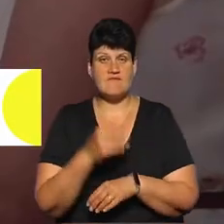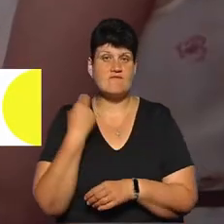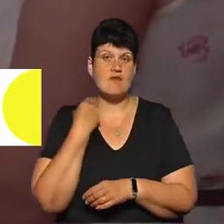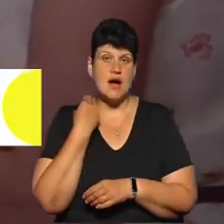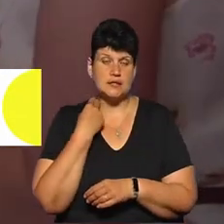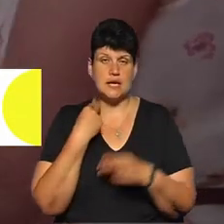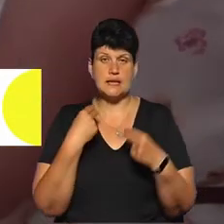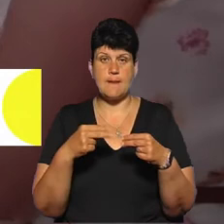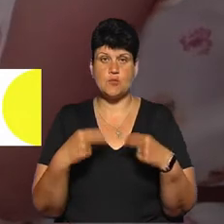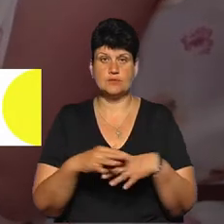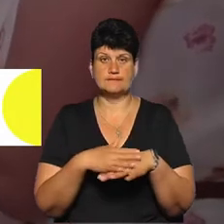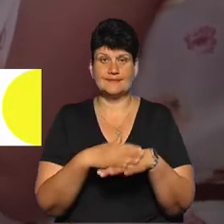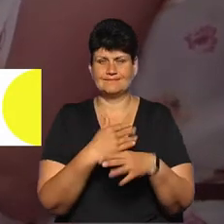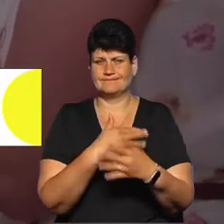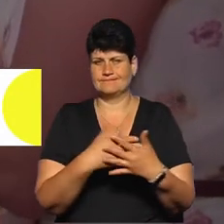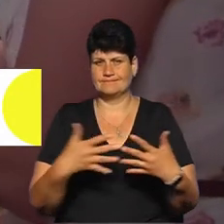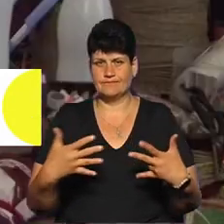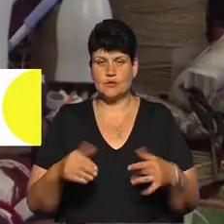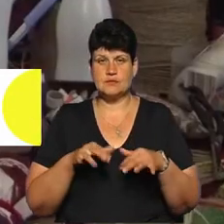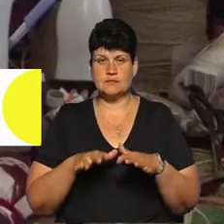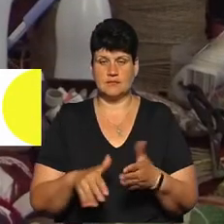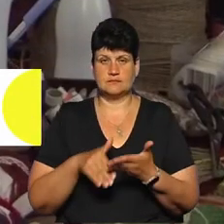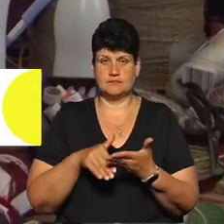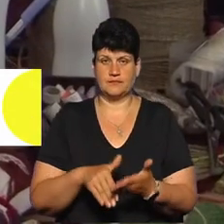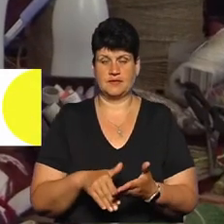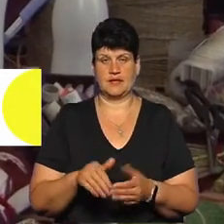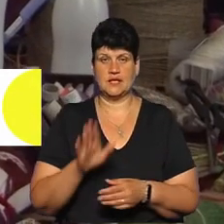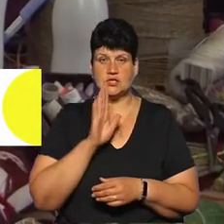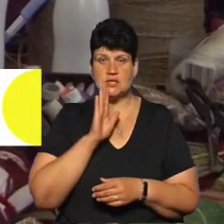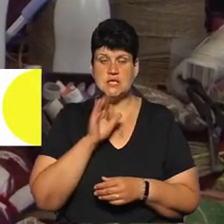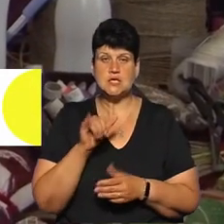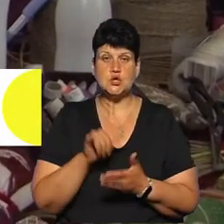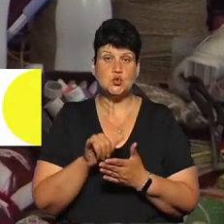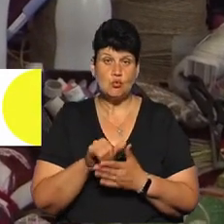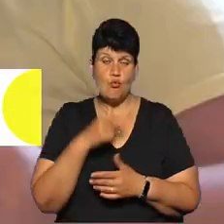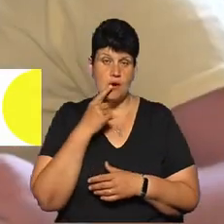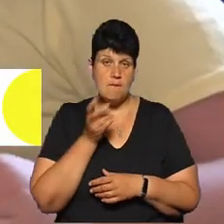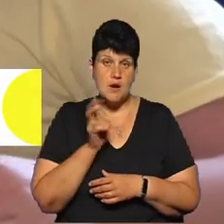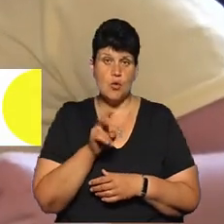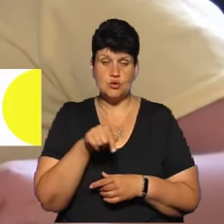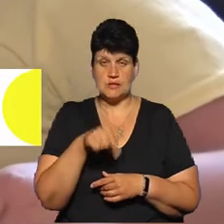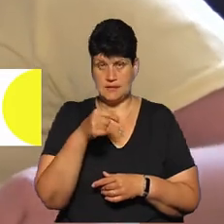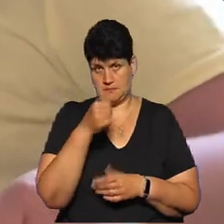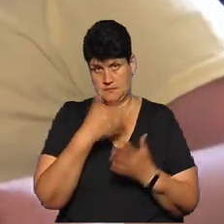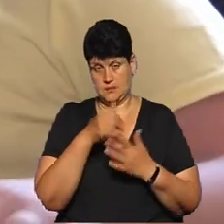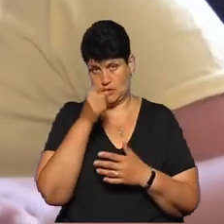на ярмарках. До справи долучилася жителька Сум Віра Омельченко. Жінка приходить сюди упродовж місяця разом зі